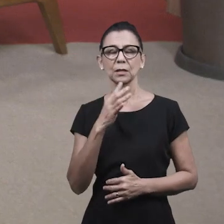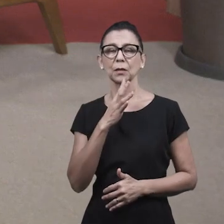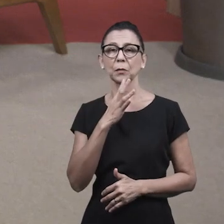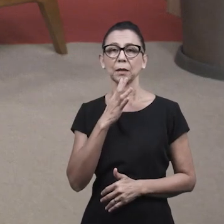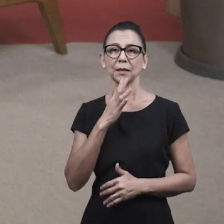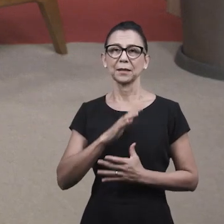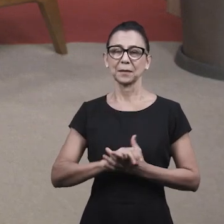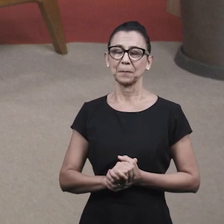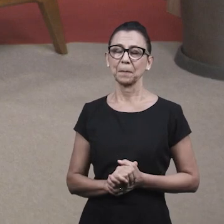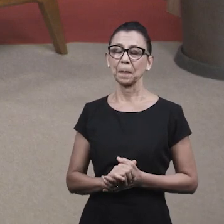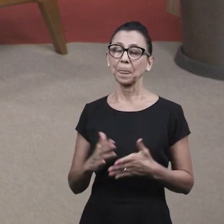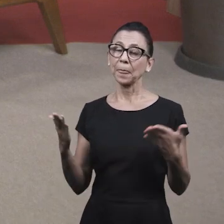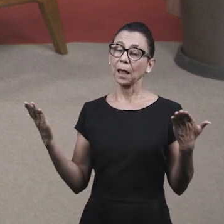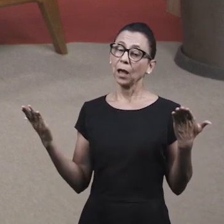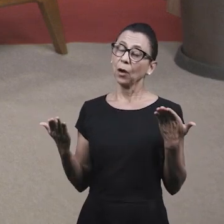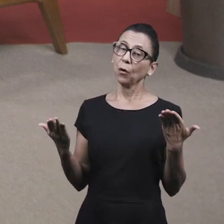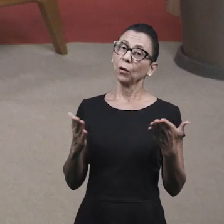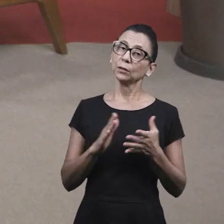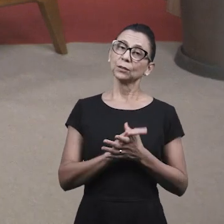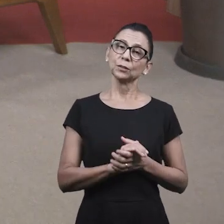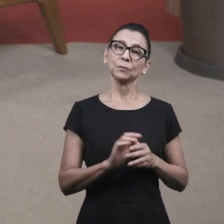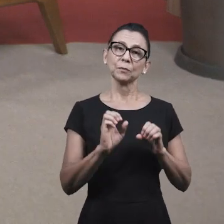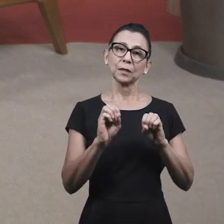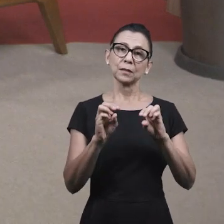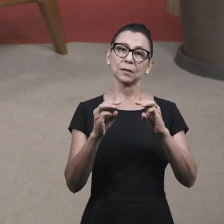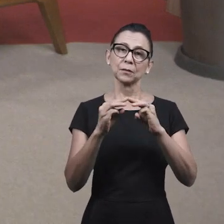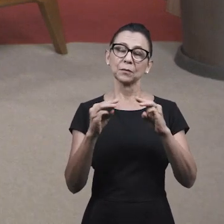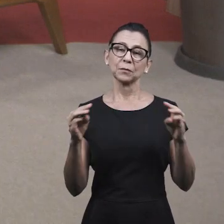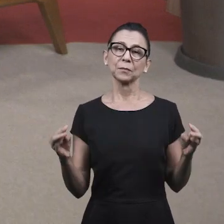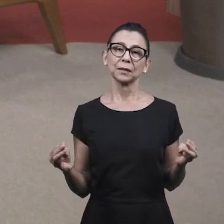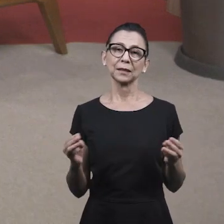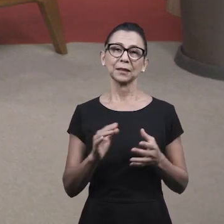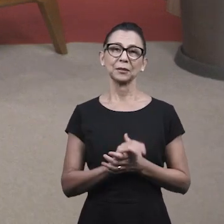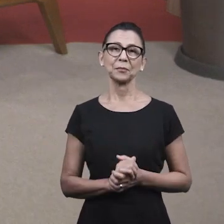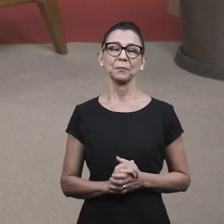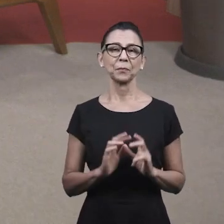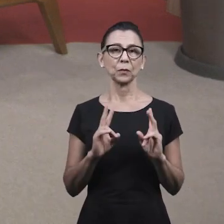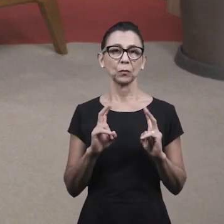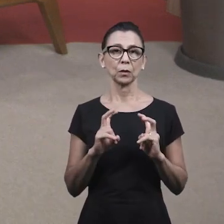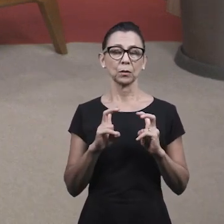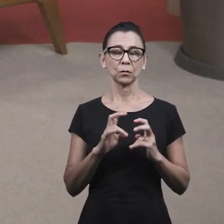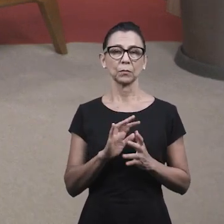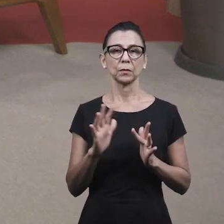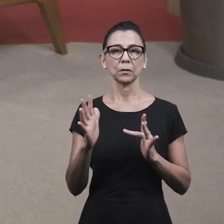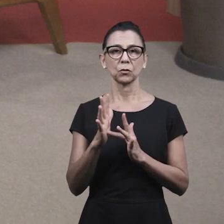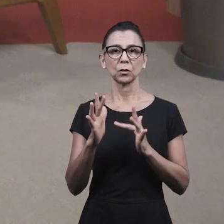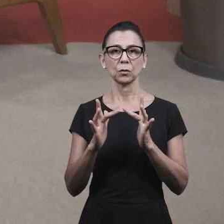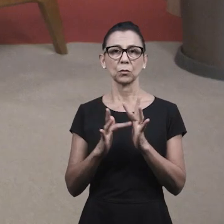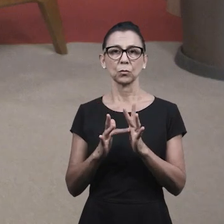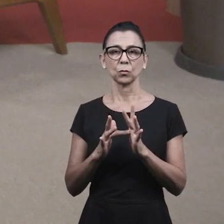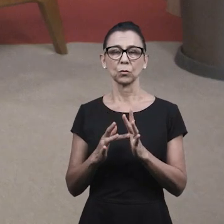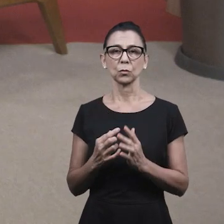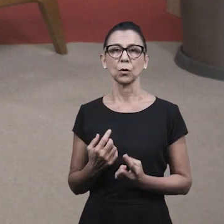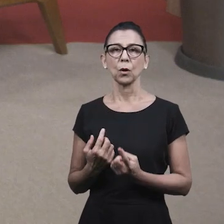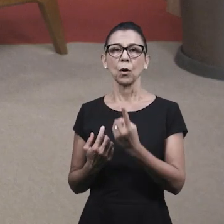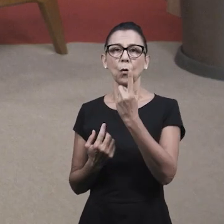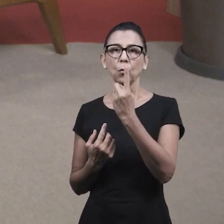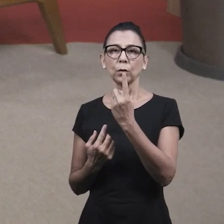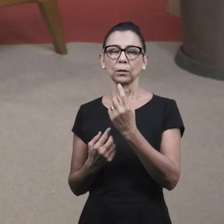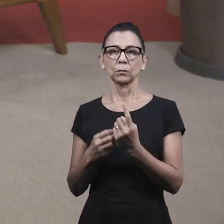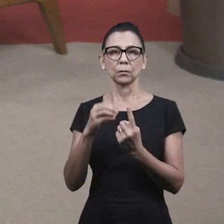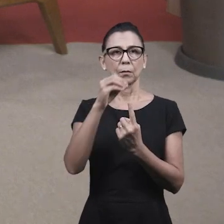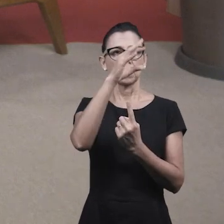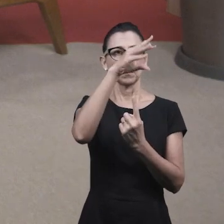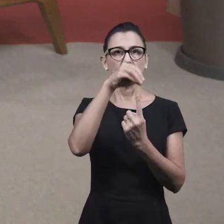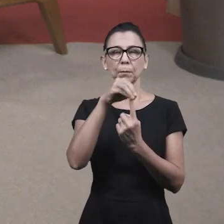leçon du Manaïm d'aujourd'hui, ensemble avec le pasteur Daniel Moreira et Serge Souza, le sujet que nous apportons, c'est Jésus, le seul médiateur